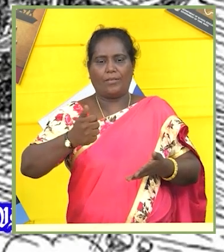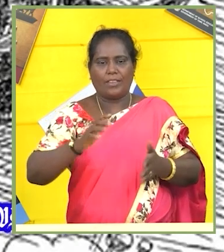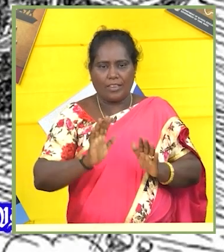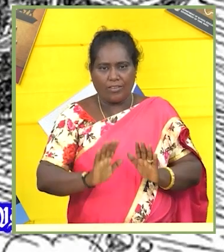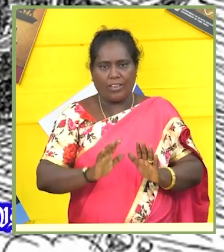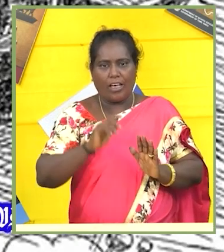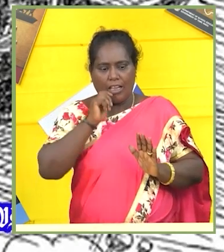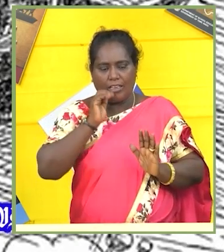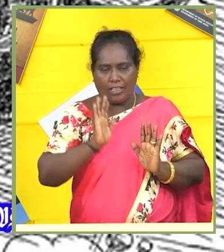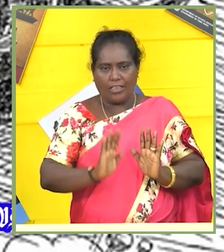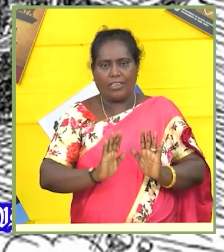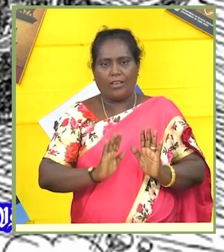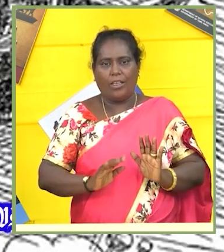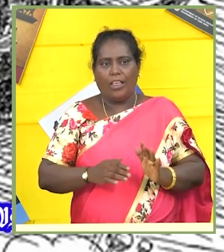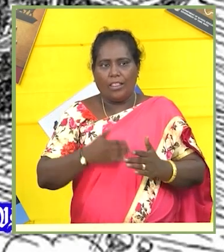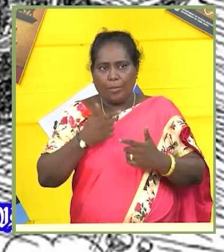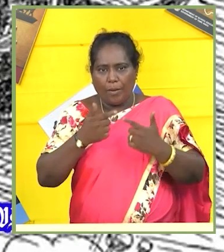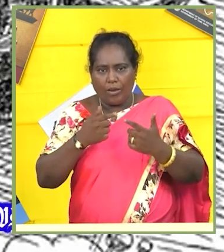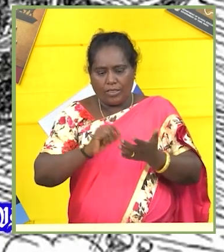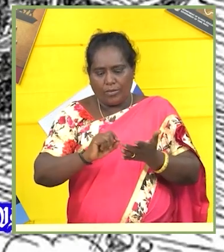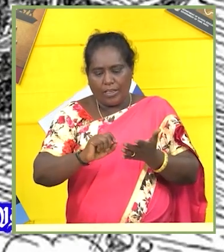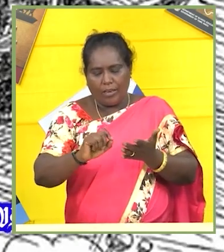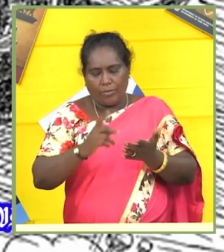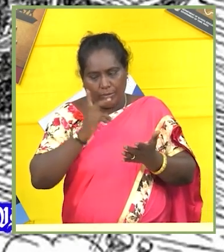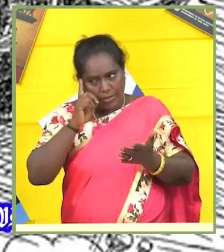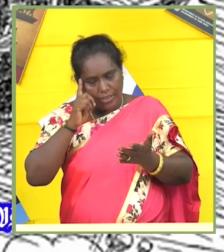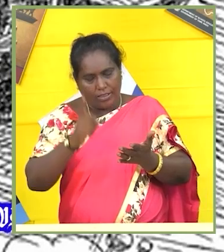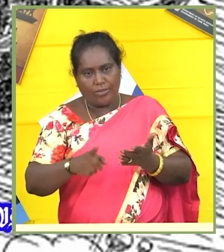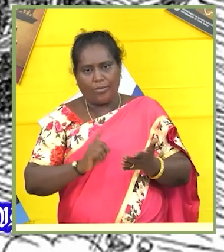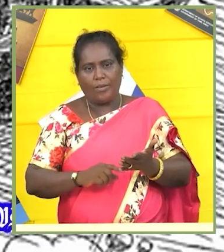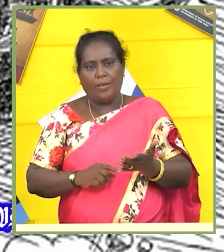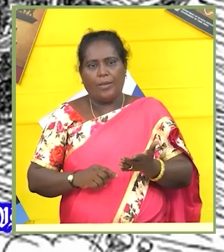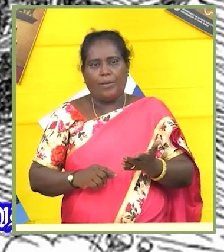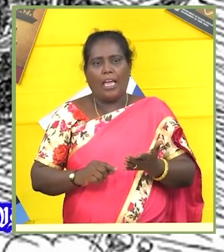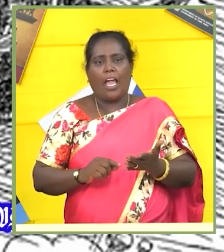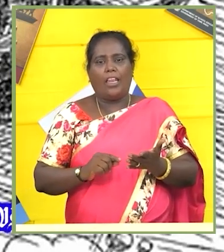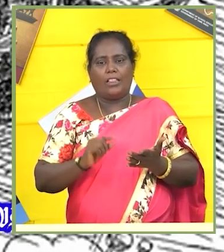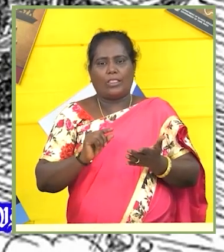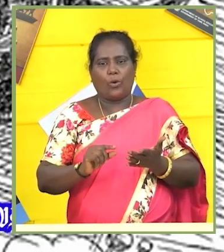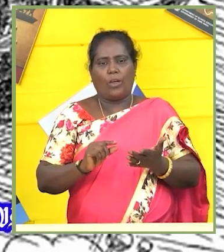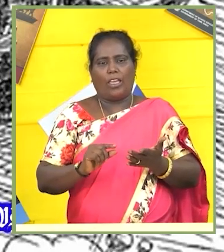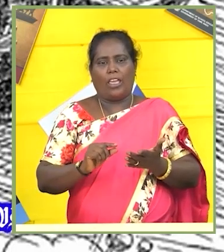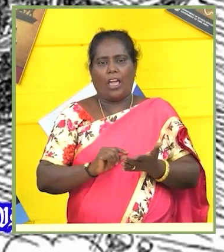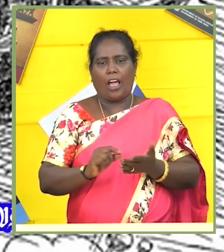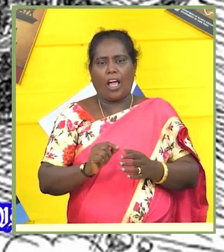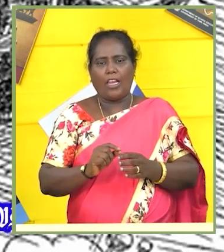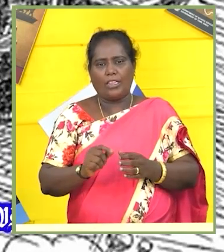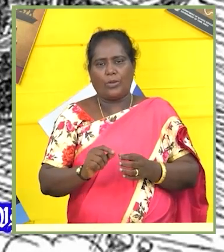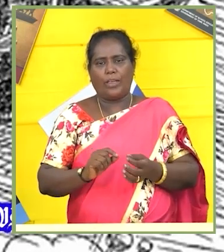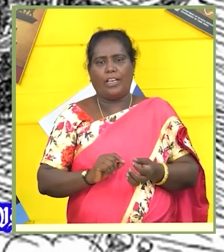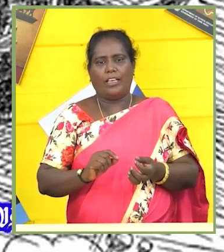சிலப்பதிகாரத்தில் மதுரை காண்டம் அப்படிங்கிற பகுதியில் ஆய்ச்சியர் குறவையில் கண்ணகி